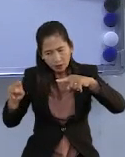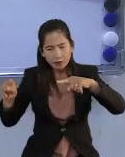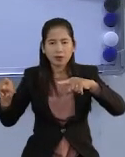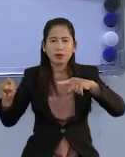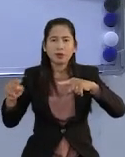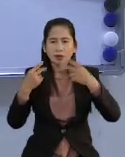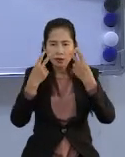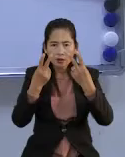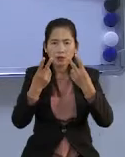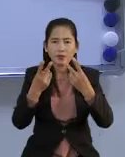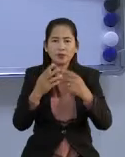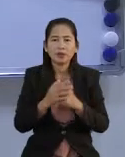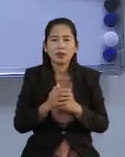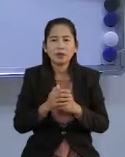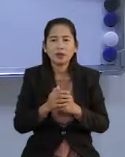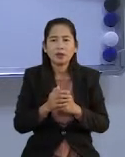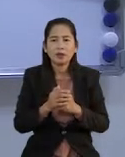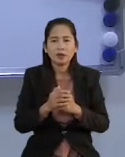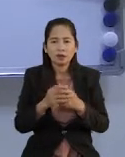จะมาดอข้างโคมนี่ก็จังแห